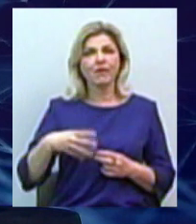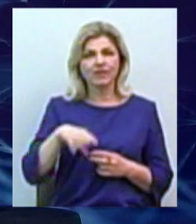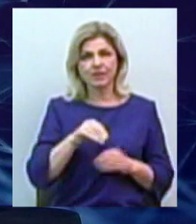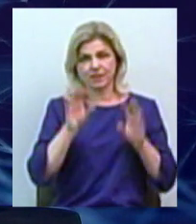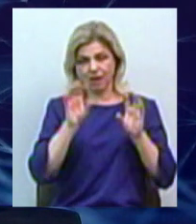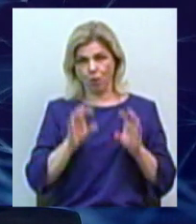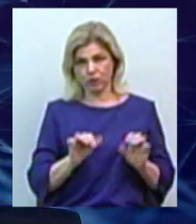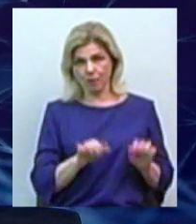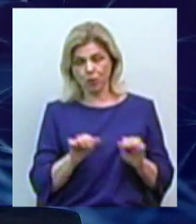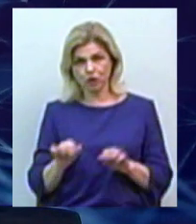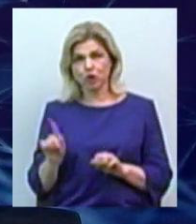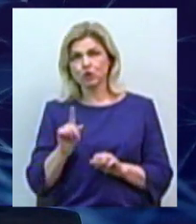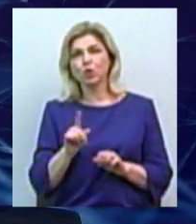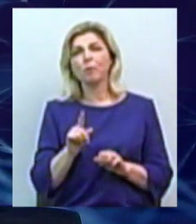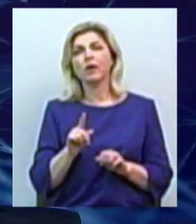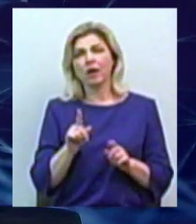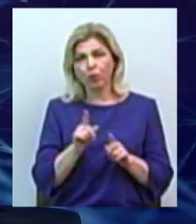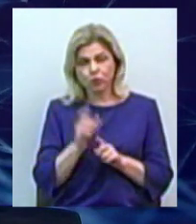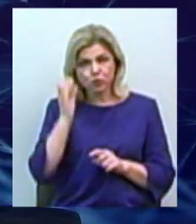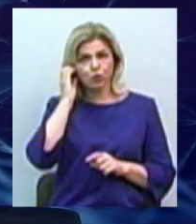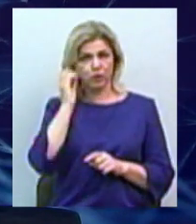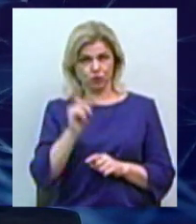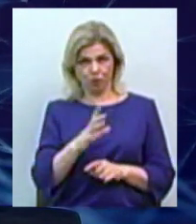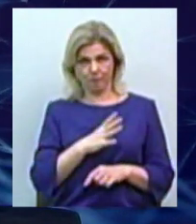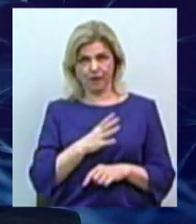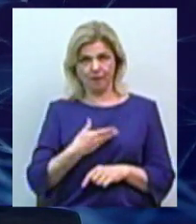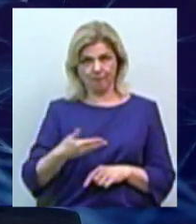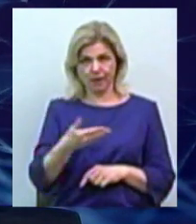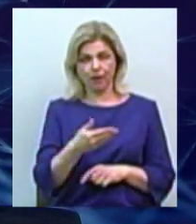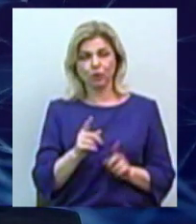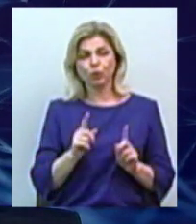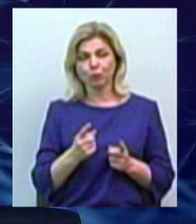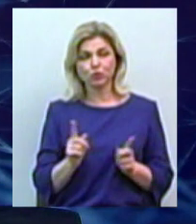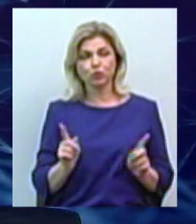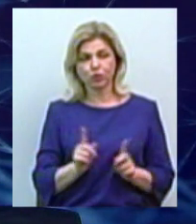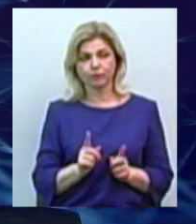є, для того, щоб достучатися, докричатися, і щоб ми були почуті. Тому